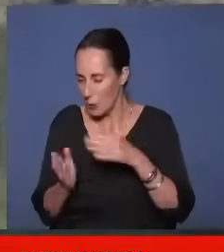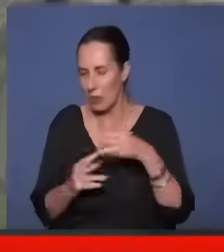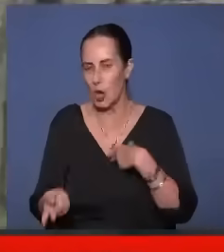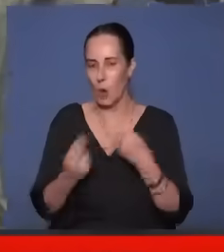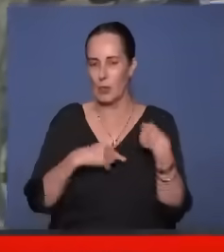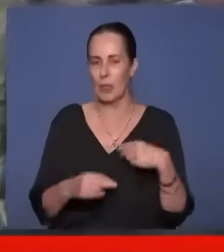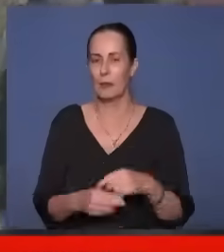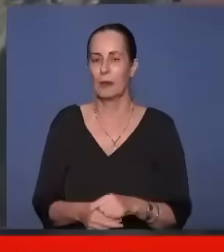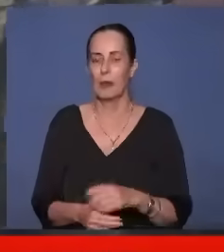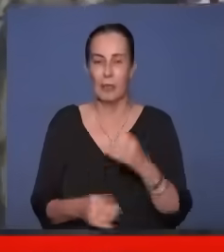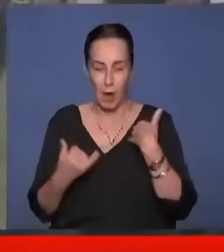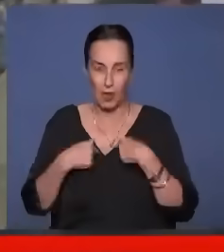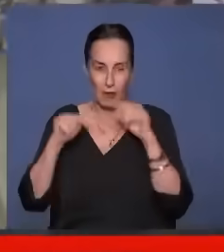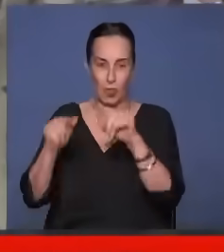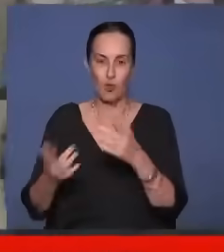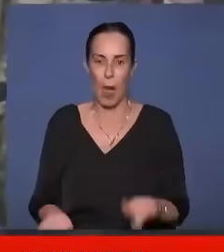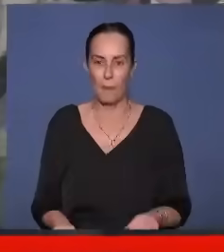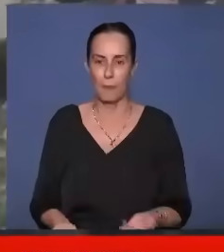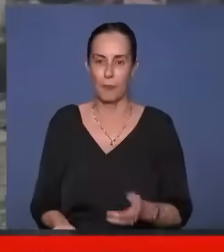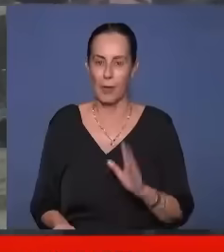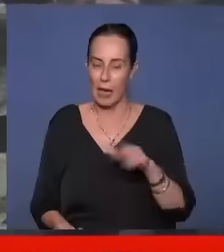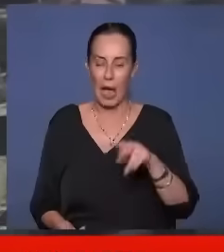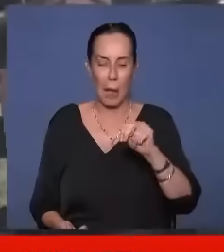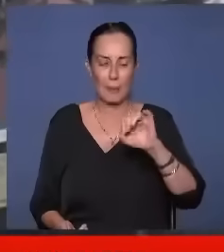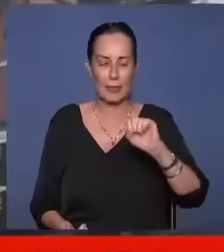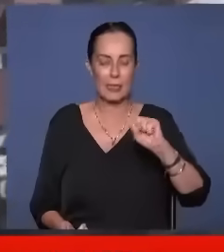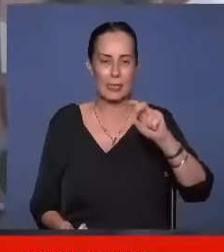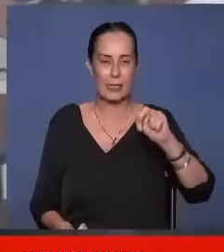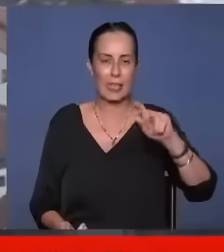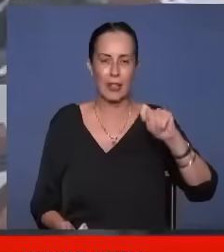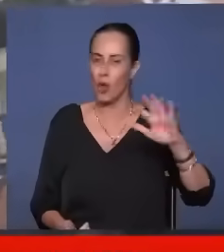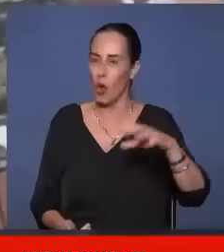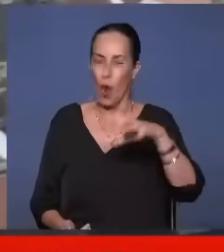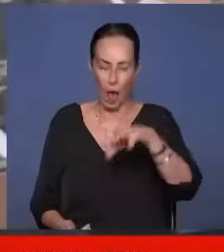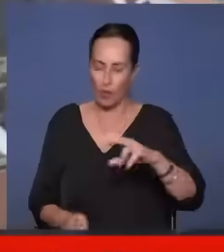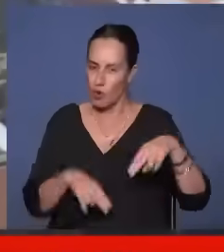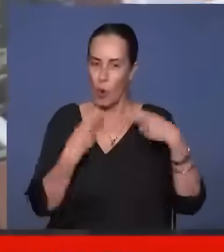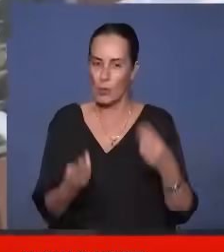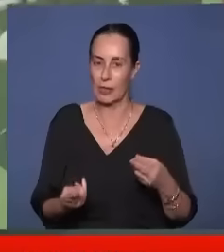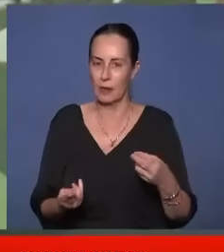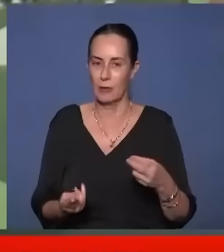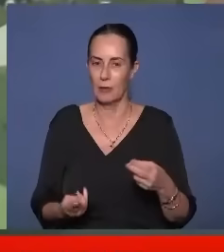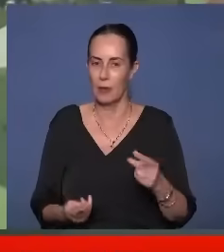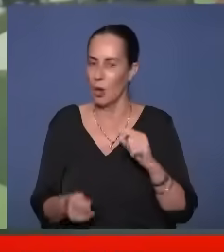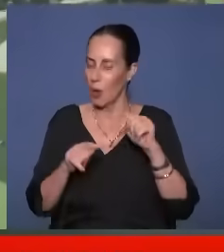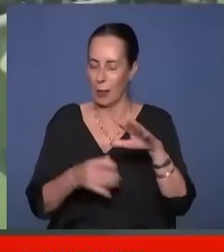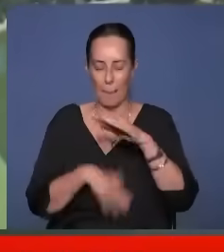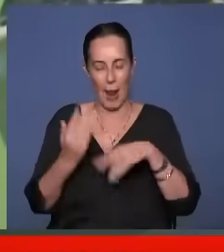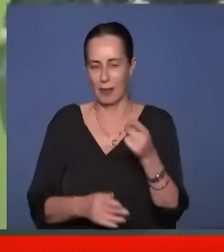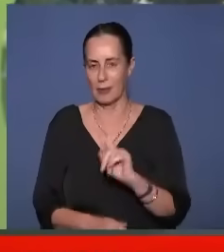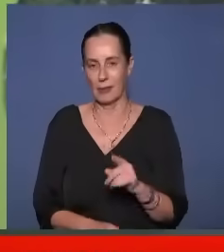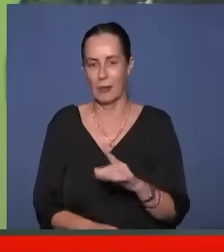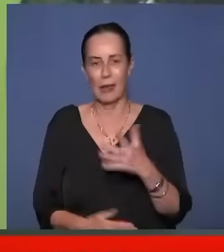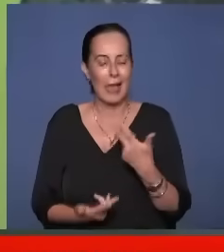כזה, אם היינו עכשיו שם, גם ניסנית, גם כל הגוש עצמו, לא היינו מגיעים לבלגן הזה. אין